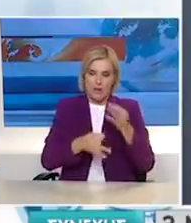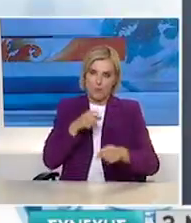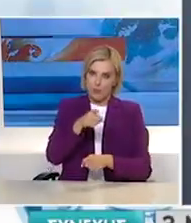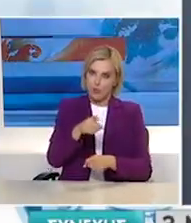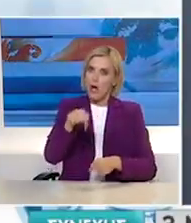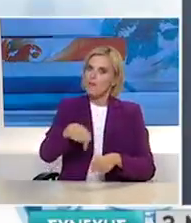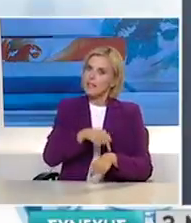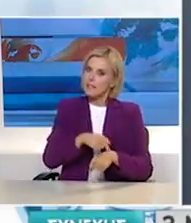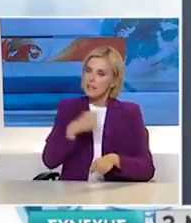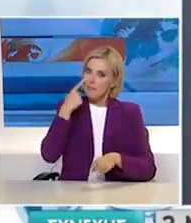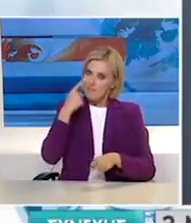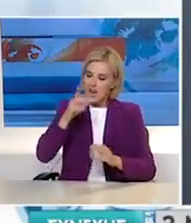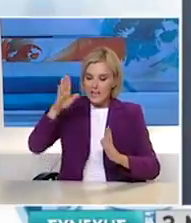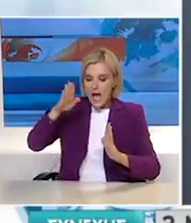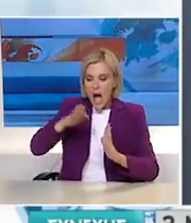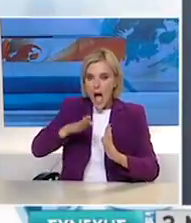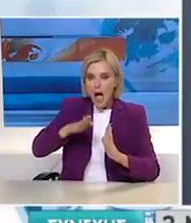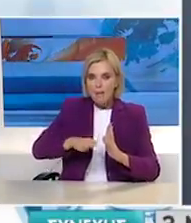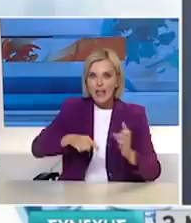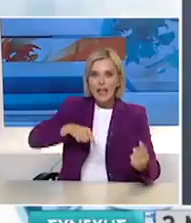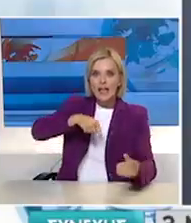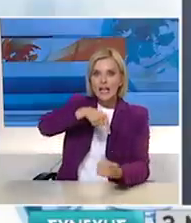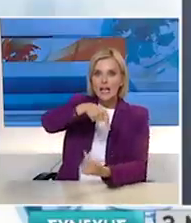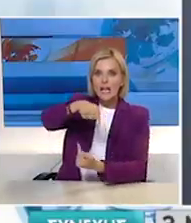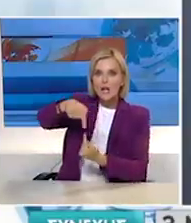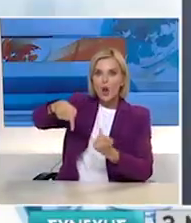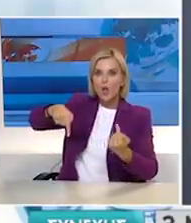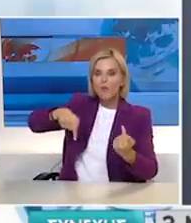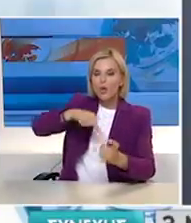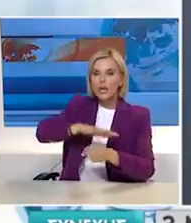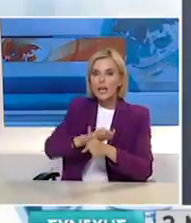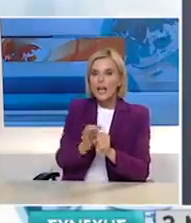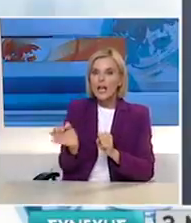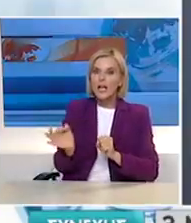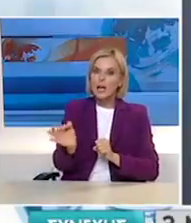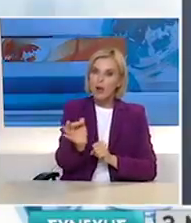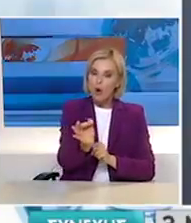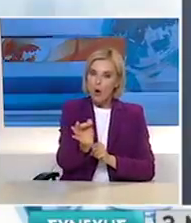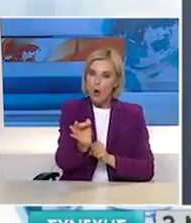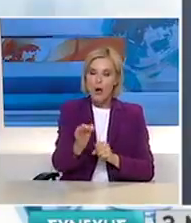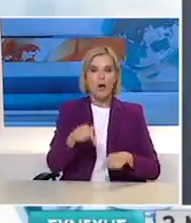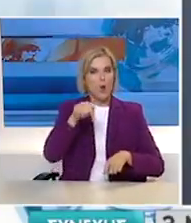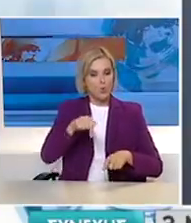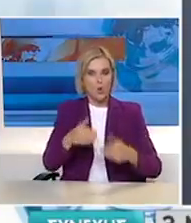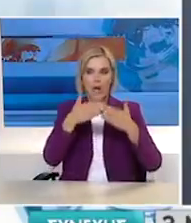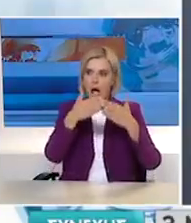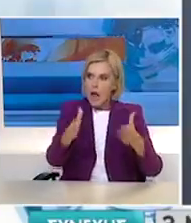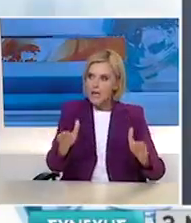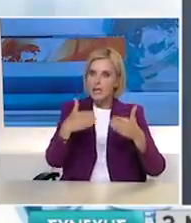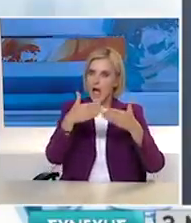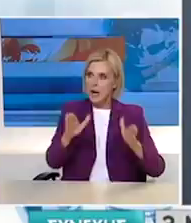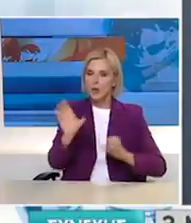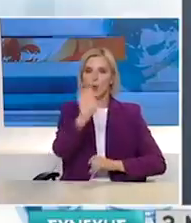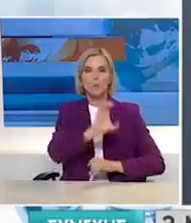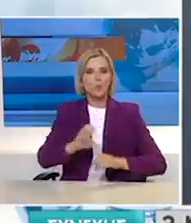χαμηλή κυκλοφορία του ιού και η πρόβλεψη για άνοιγμα κάποιων δραστηριοτήτων με κανόνες. Και αυτοί οι κανόνες, βλέπετε, σε κάποιες περιπτώσεις